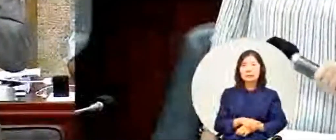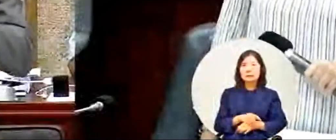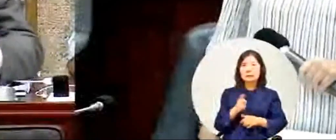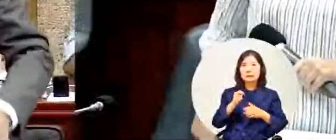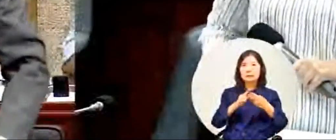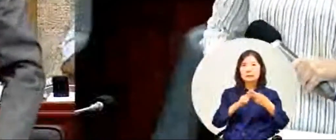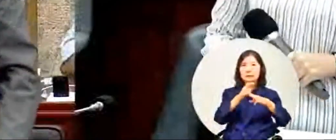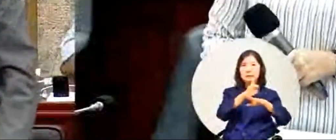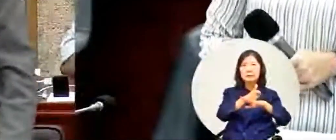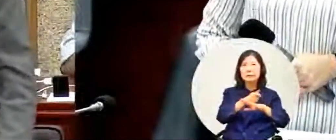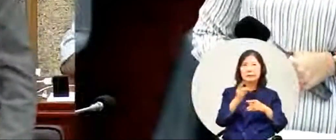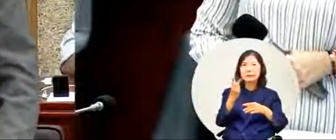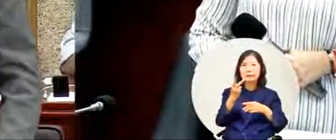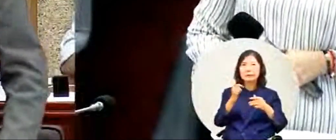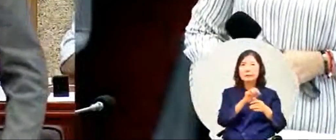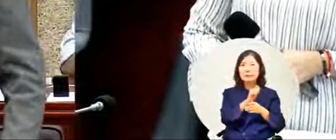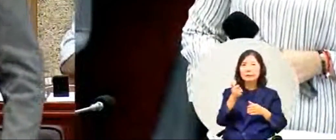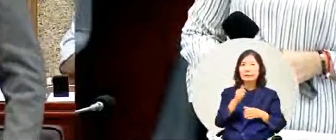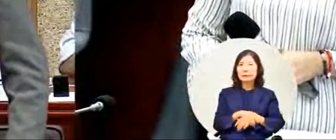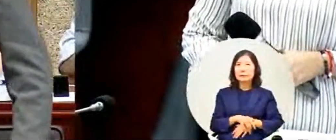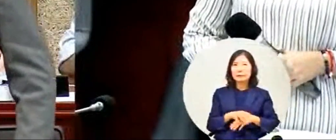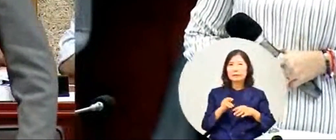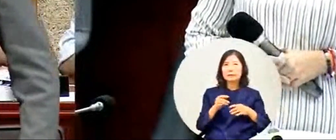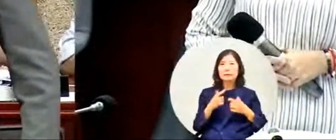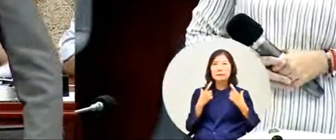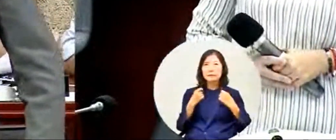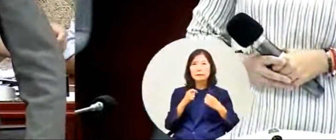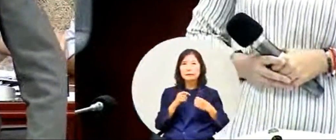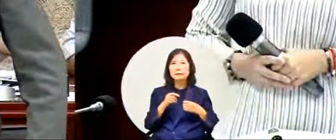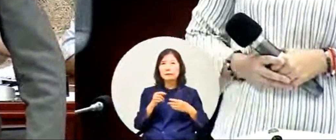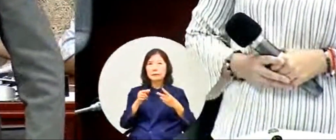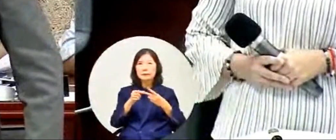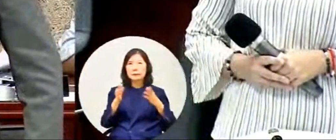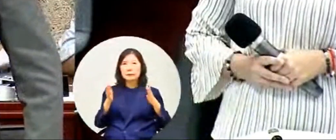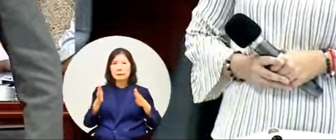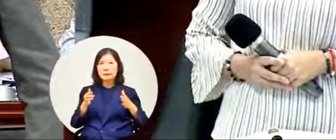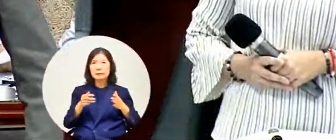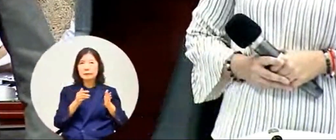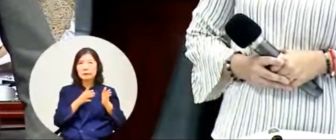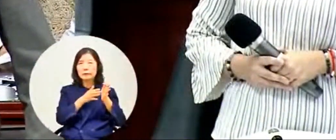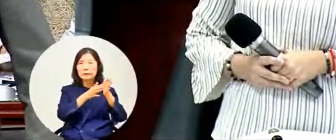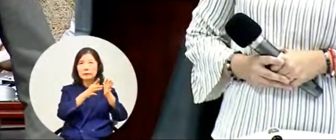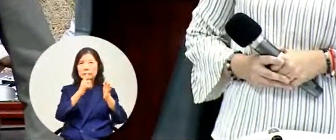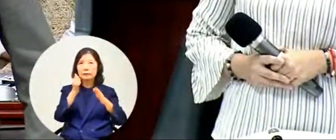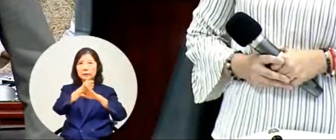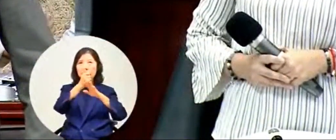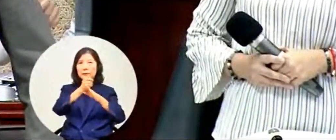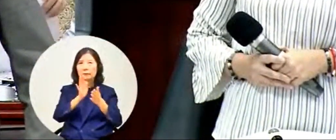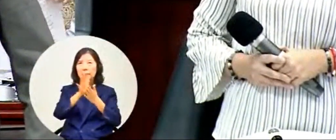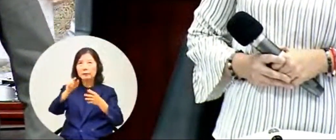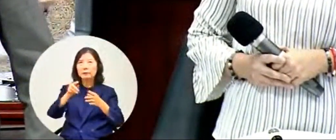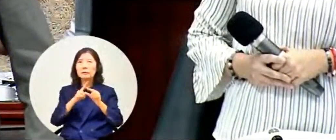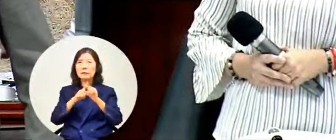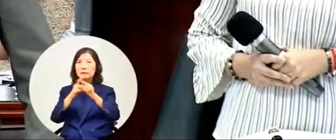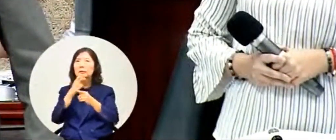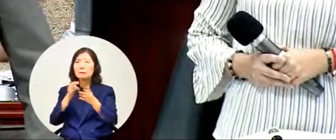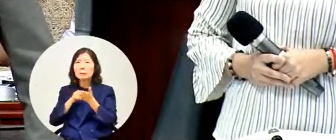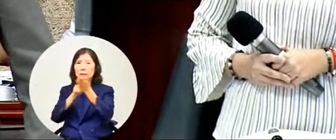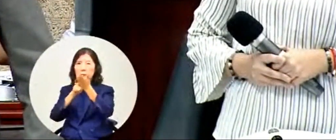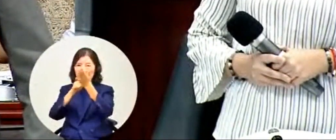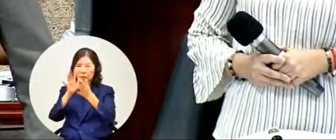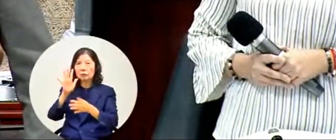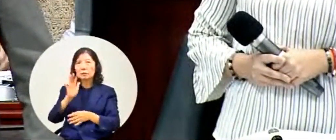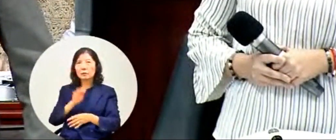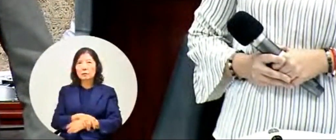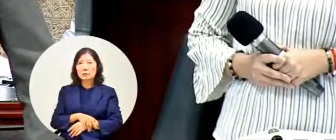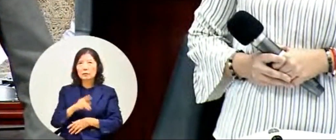谢主席，谢谢两位议员。那原来是这样的，二阶车厢当然我上任之后赶快就去跟中央来争取嘛，那中央当然他